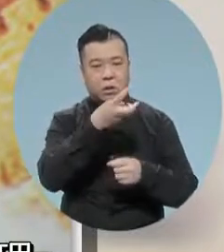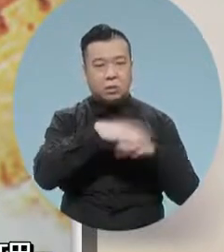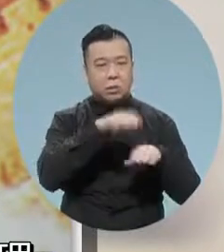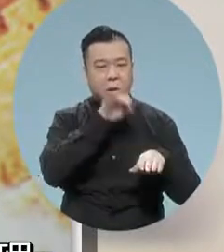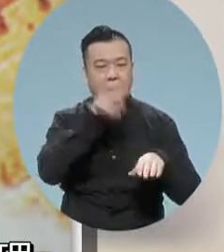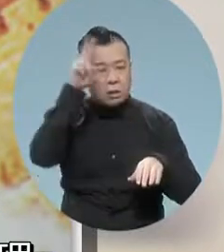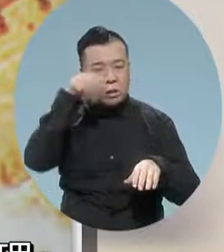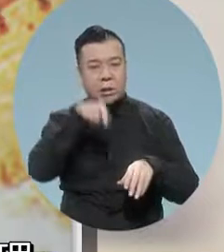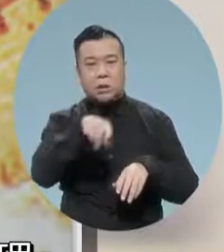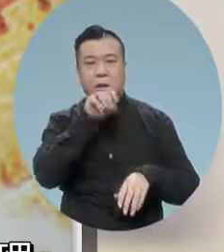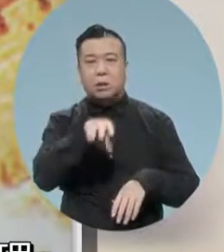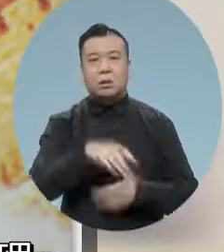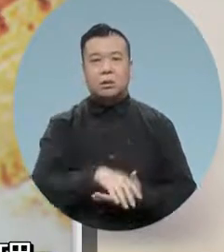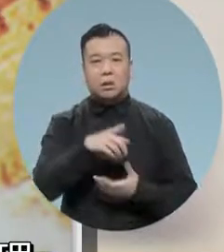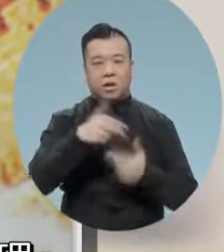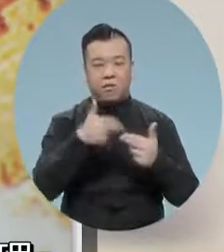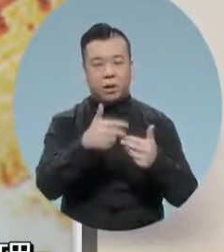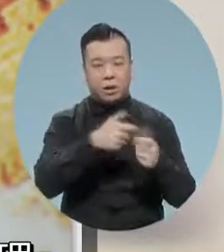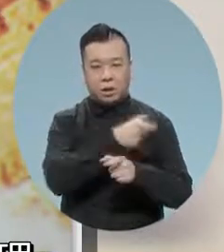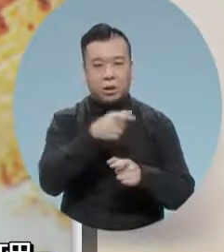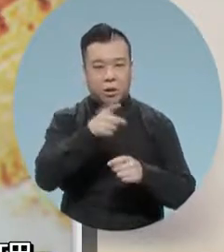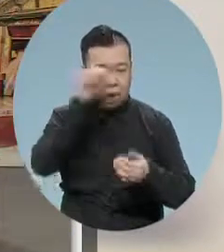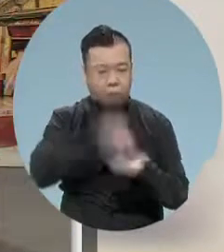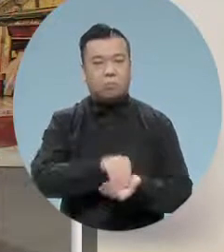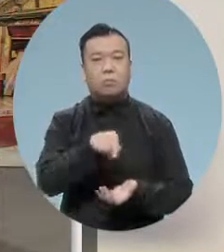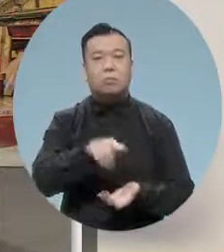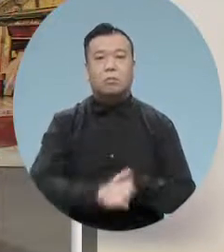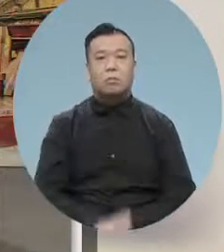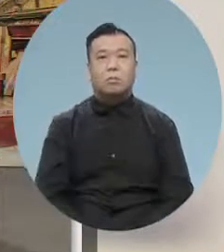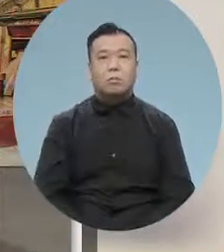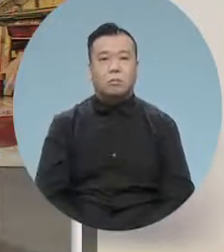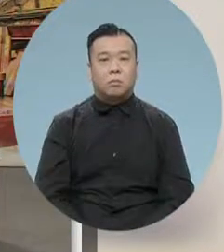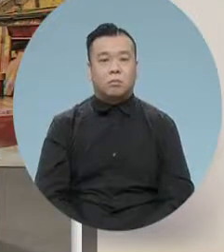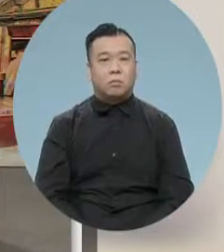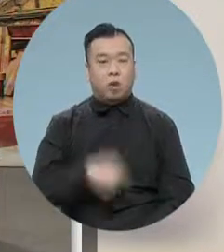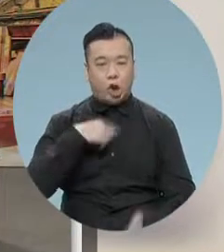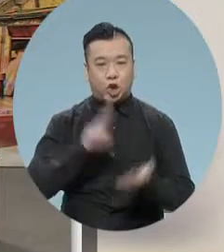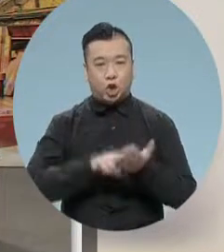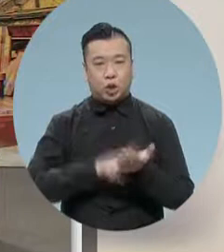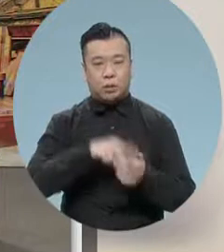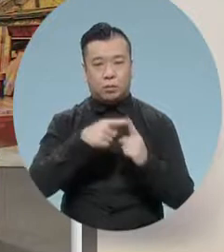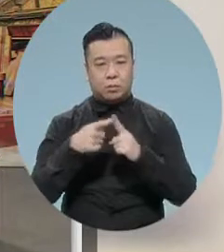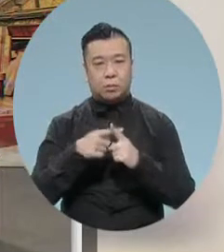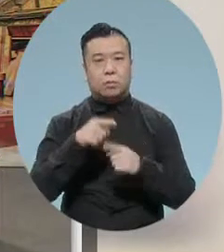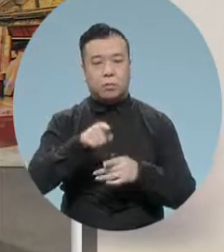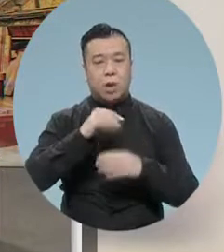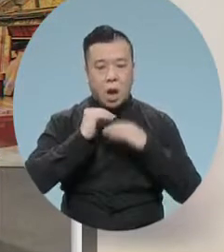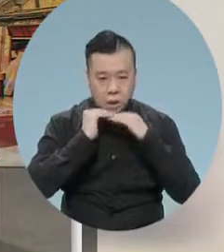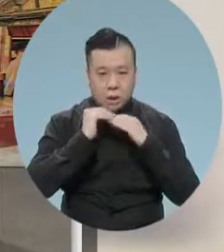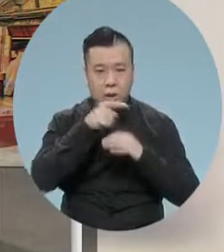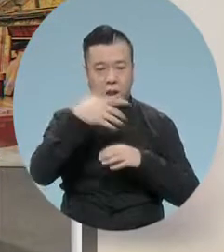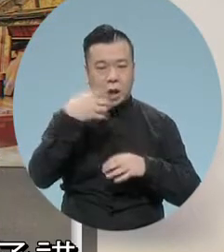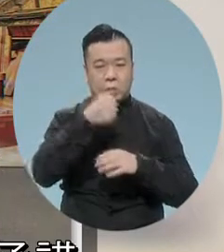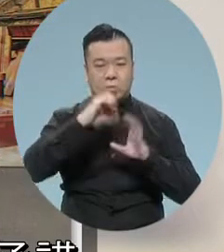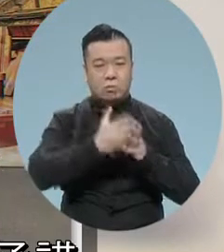所讲嘅所谓咧发展经济系硬道理。所以我相信人民系期待执政